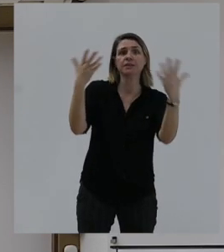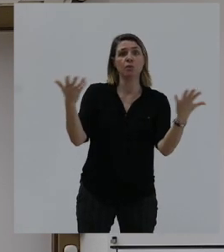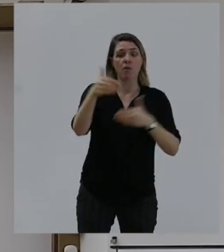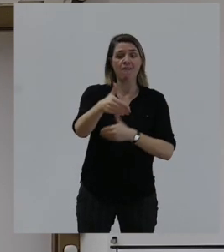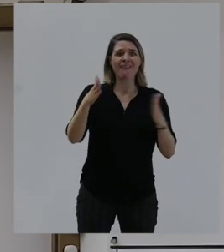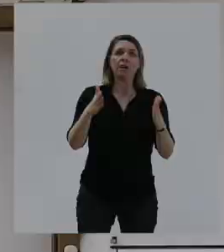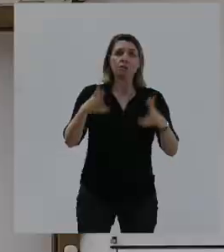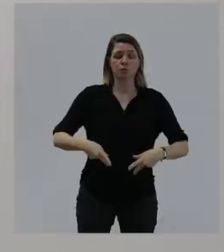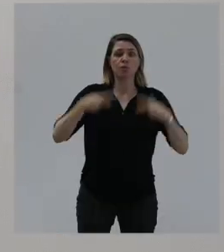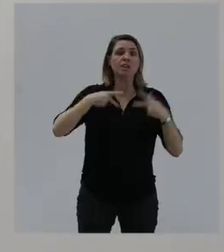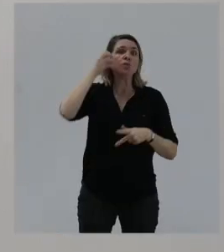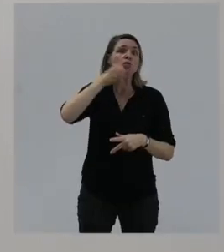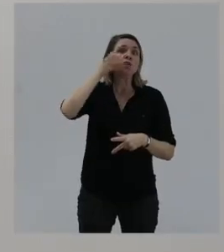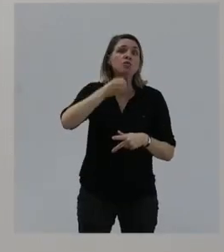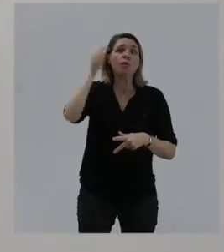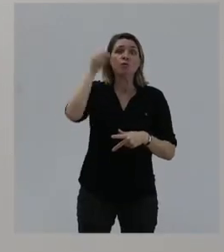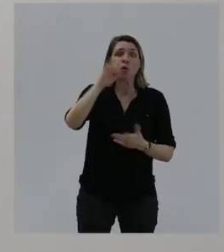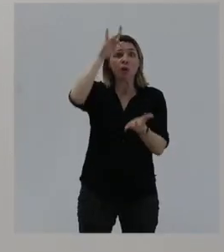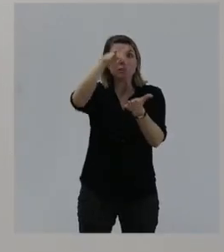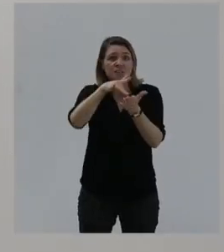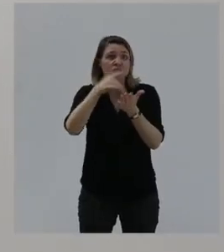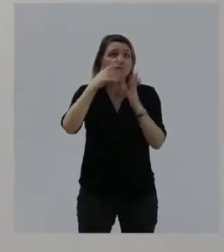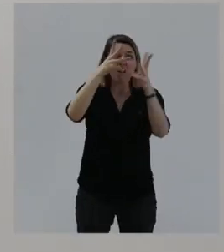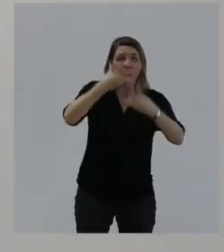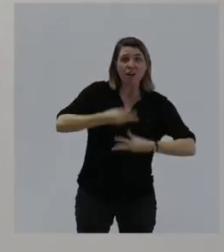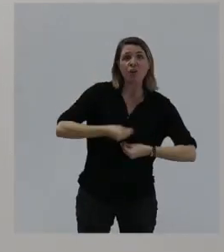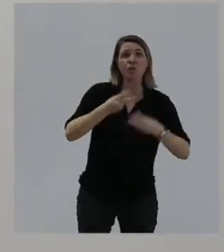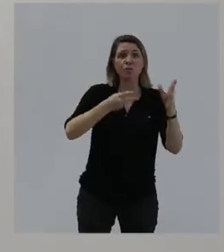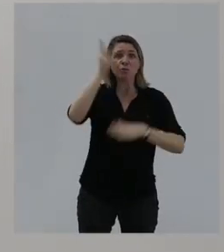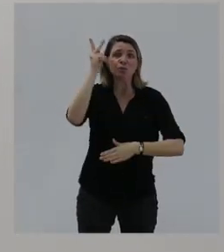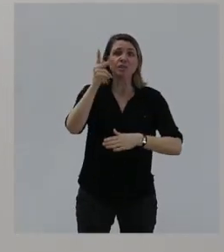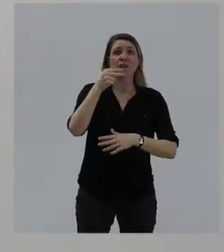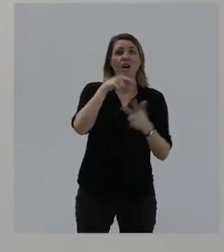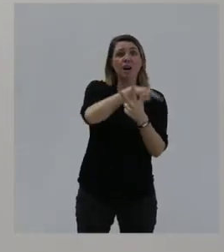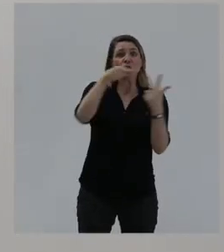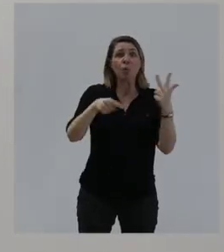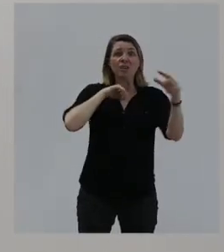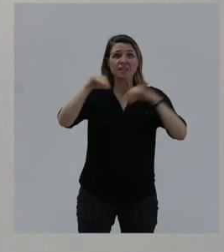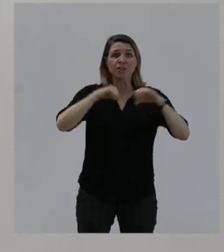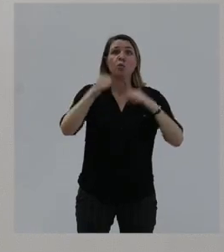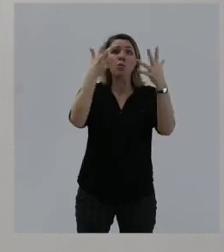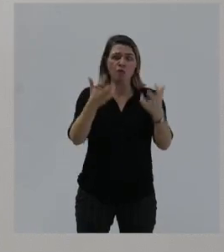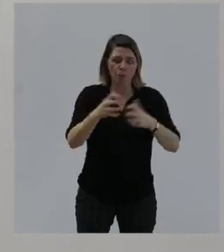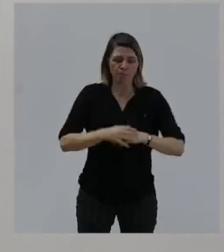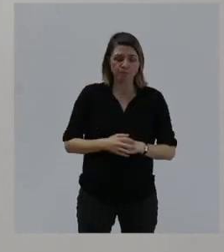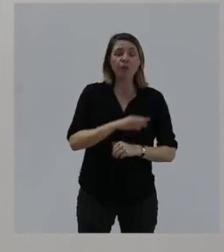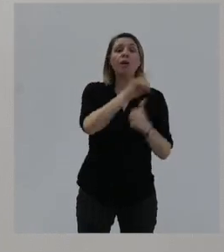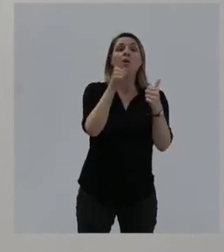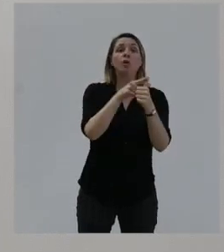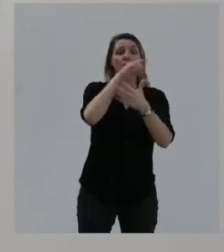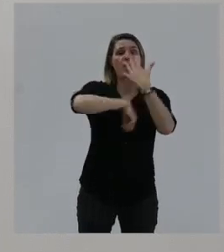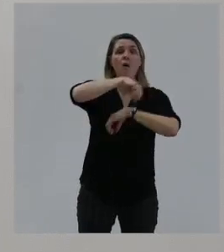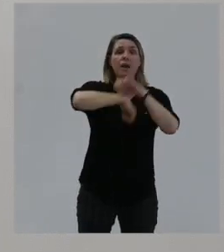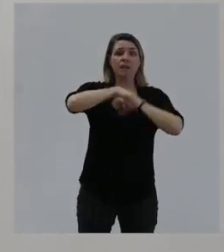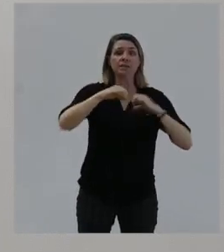de vie quotidien. Notre site doit être plus accueillant pour nous tous. Il y a 3 actions que nous voulons mettre en œuvre. D'abord, organiser